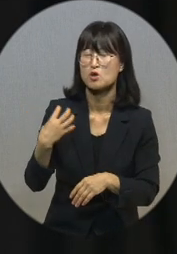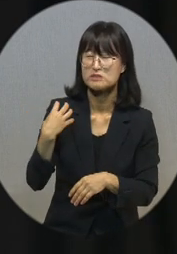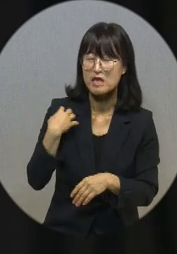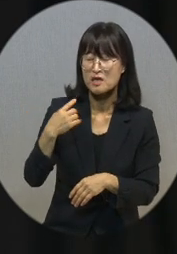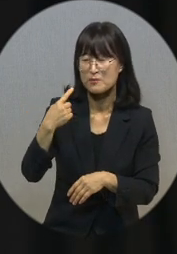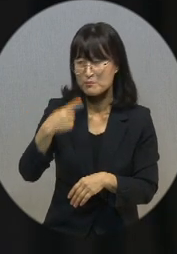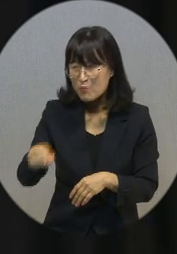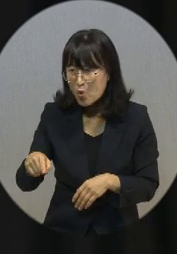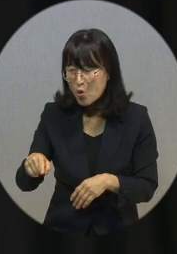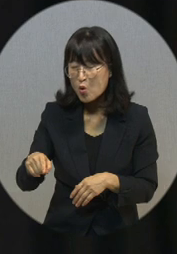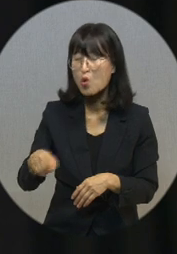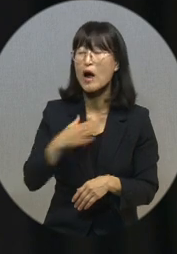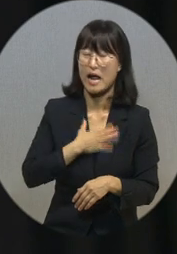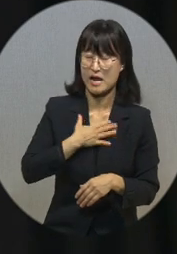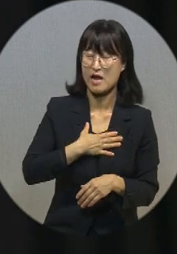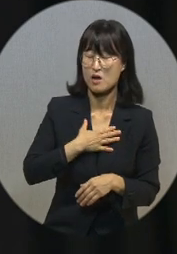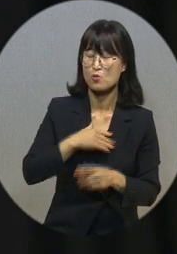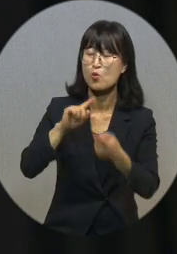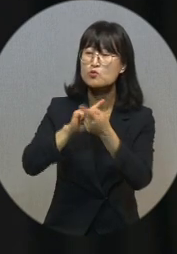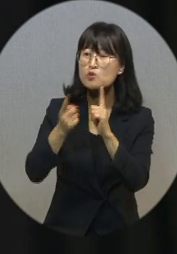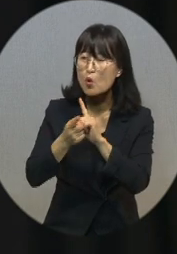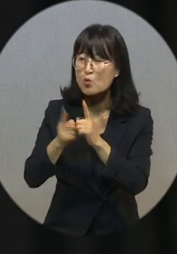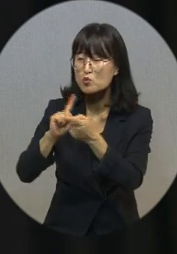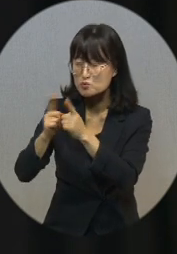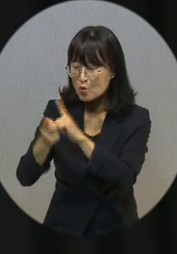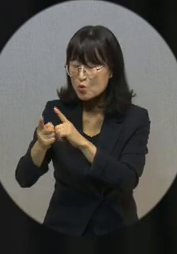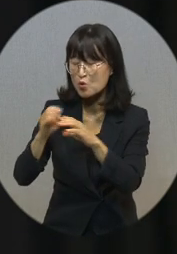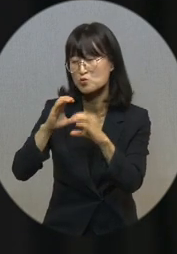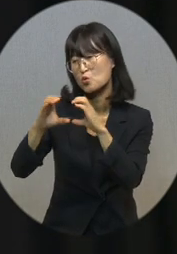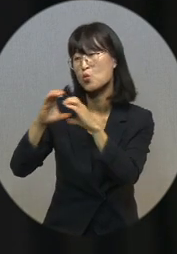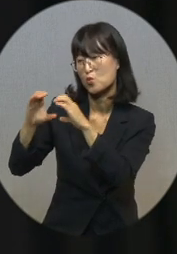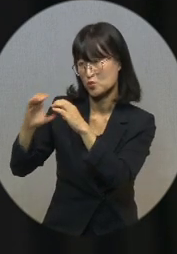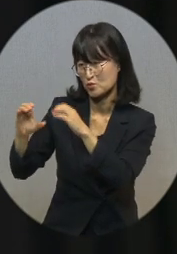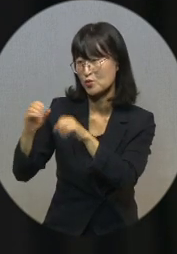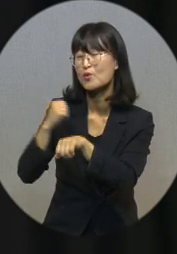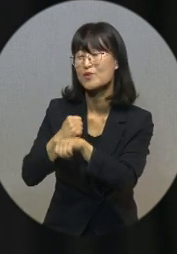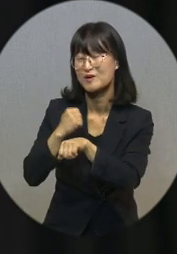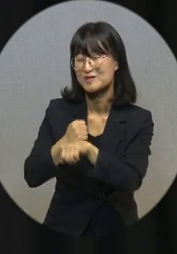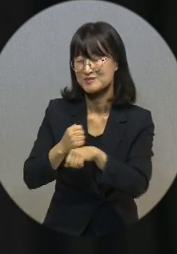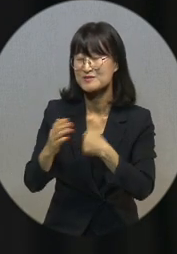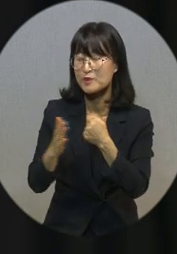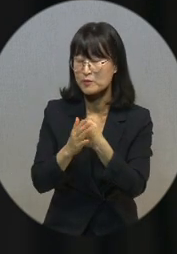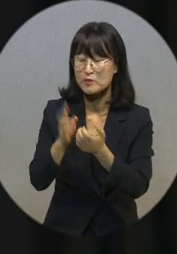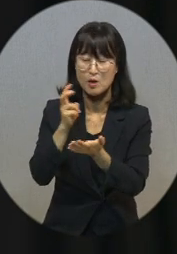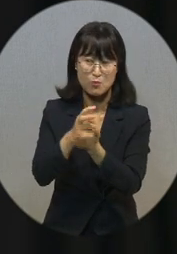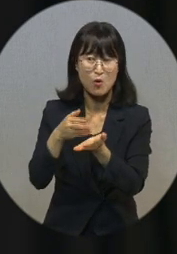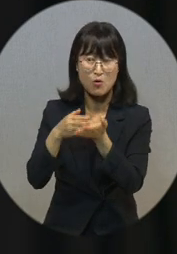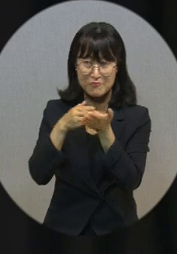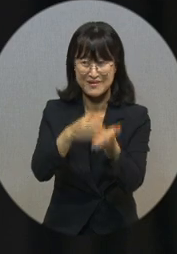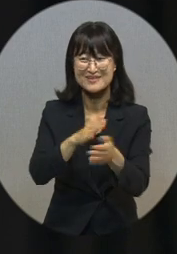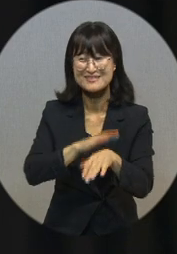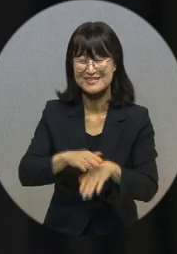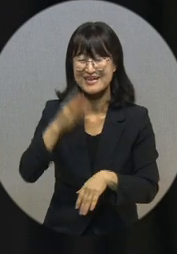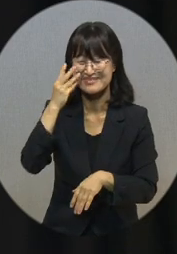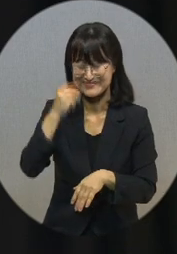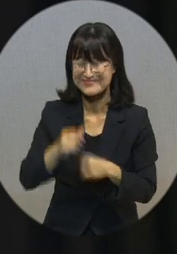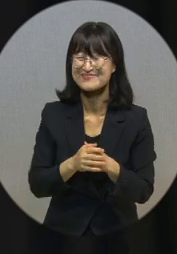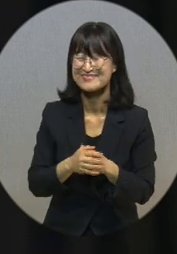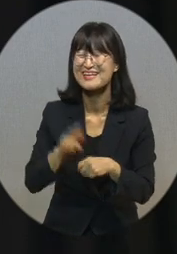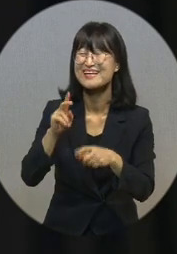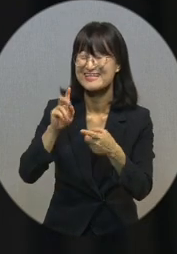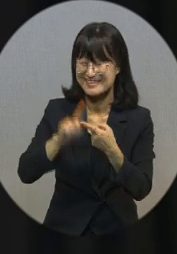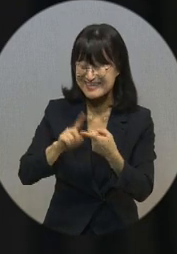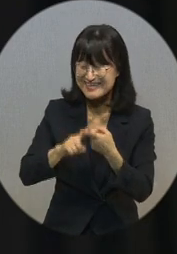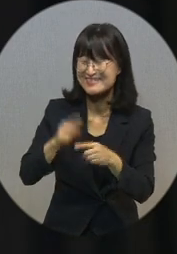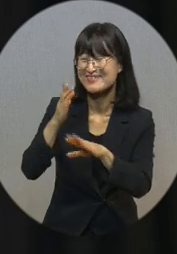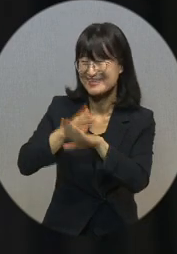부분을 어떻게 할지 소통하면서 해서 그래서 이렇게 또 법안이 잘 발의가 되고 있는 것 같아서요. 그래서 그런 부분도 이 자리를 빌어 우리